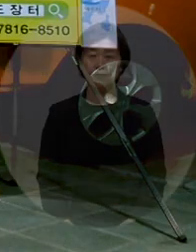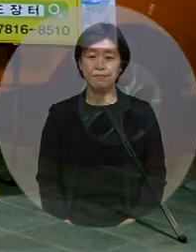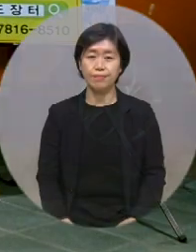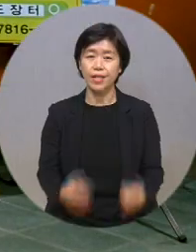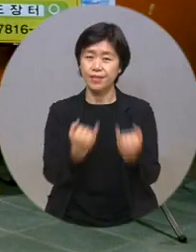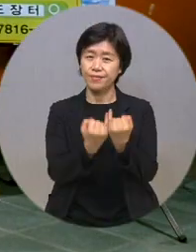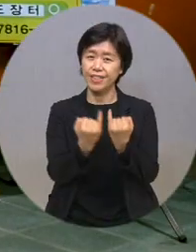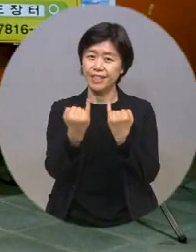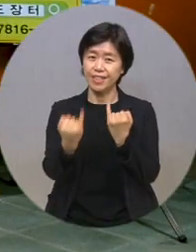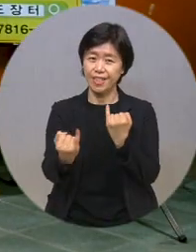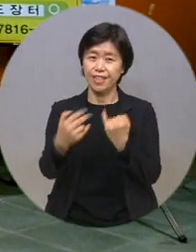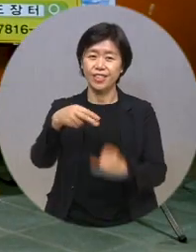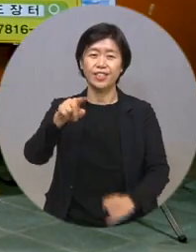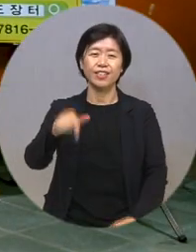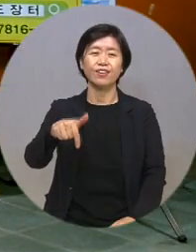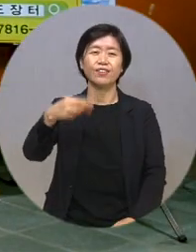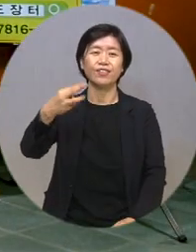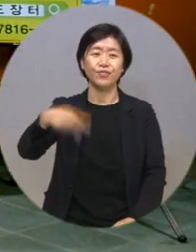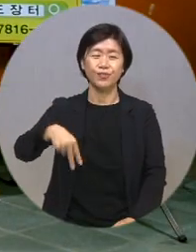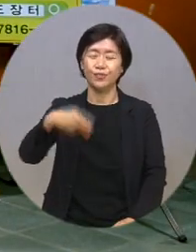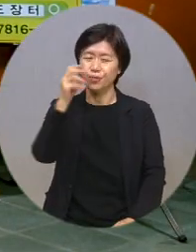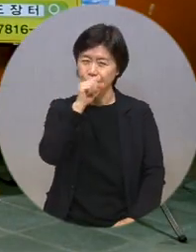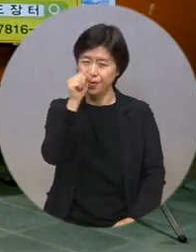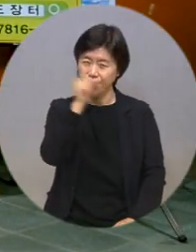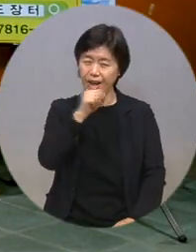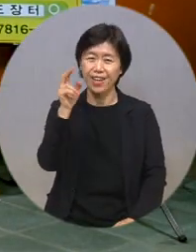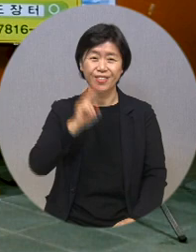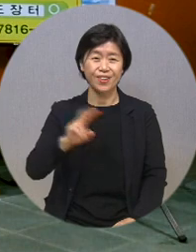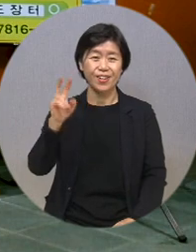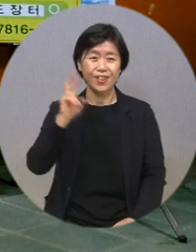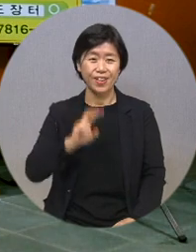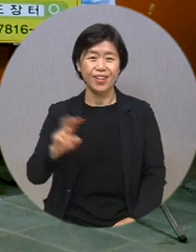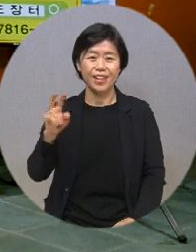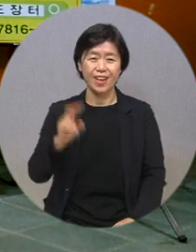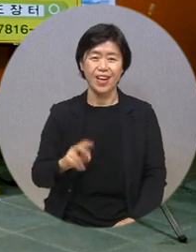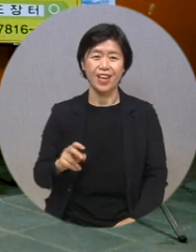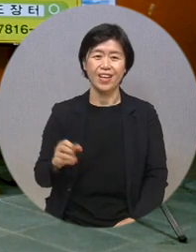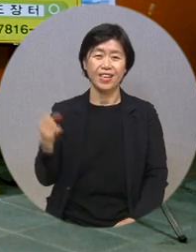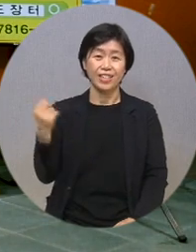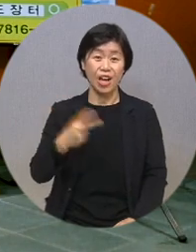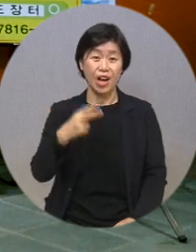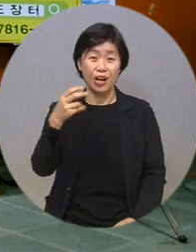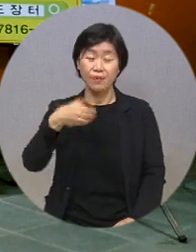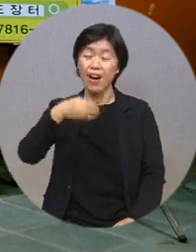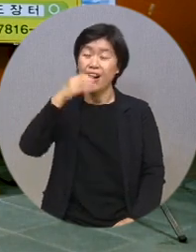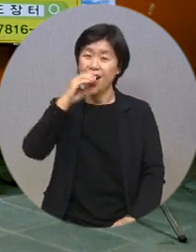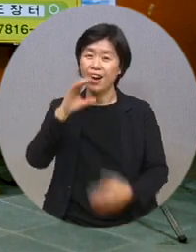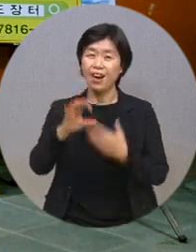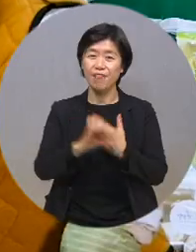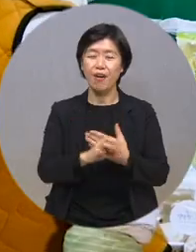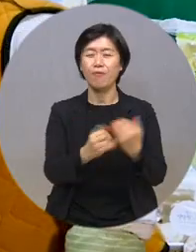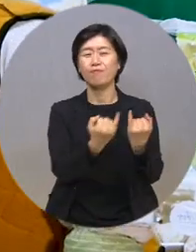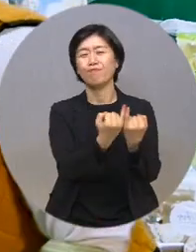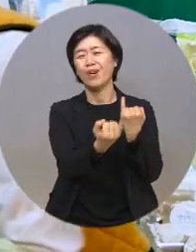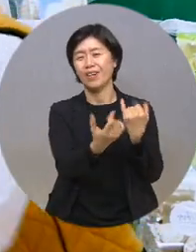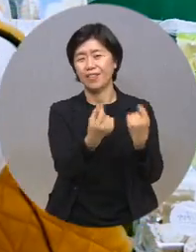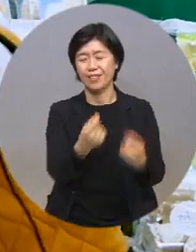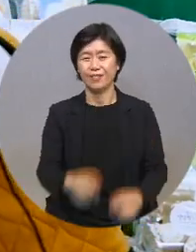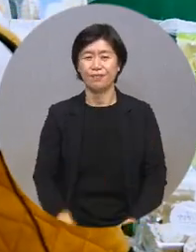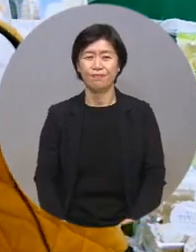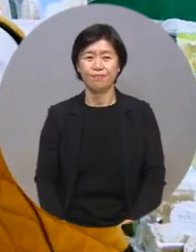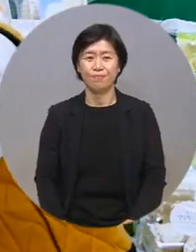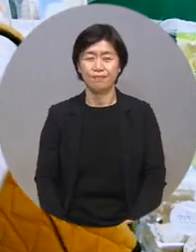미녀는 석류를 들고 오네요. 자꾸자꾸 먹으면 이렇게 예뻐집니다. 야. 자,